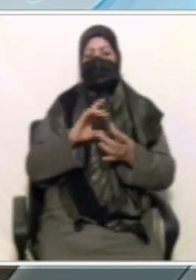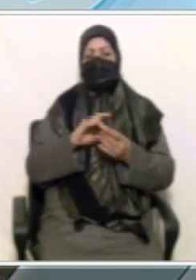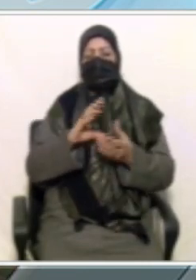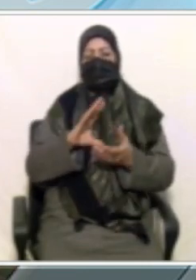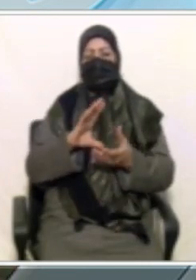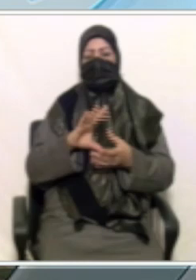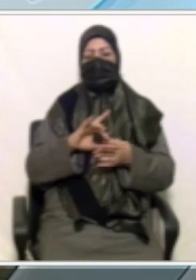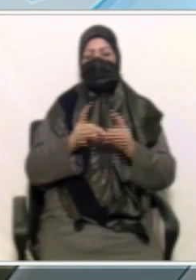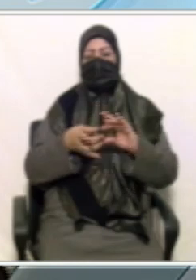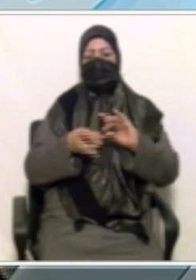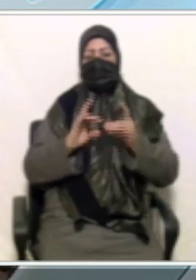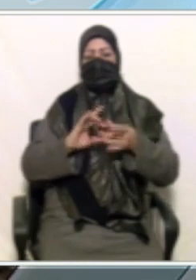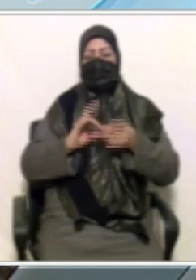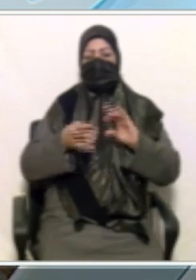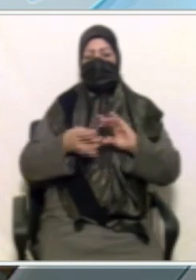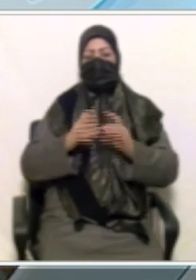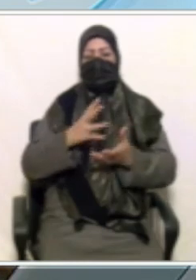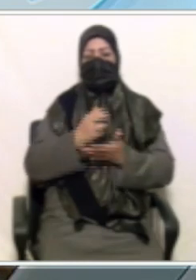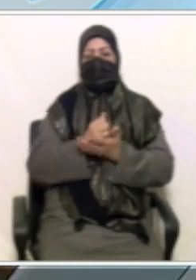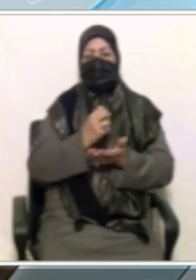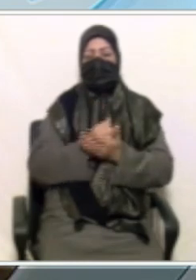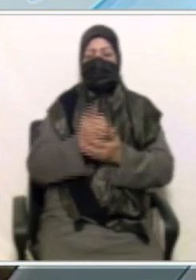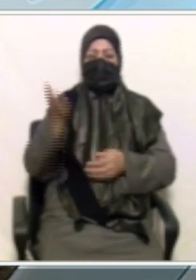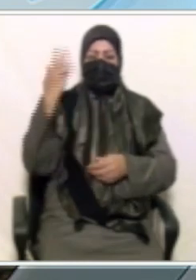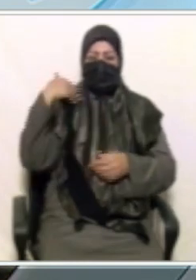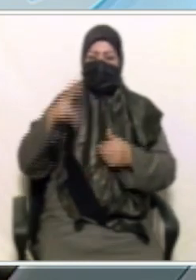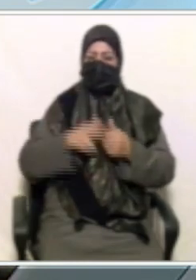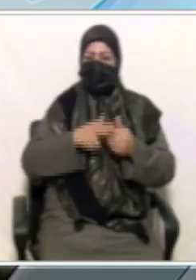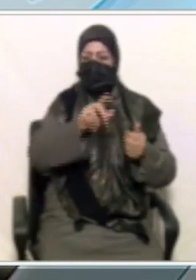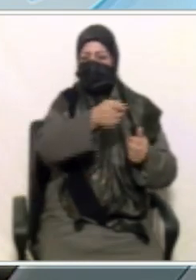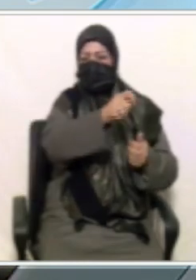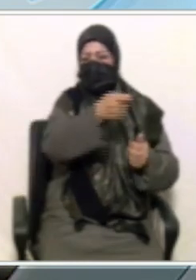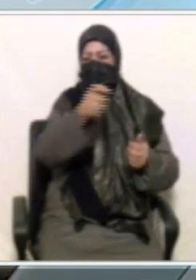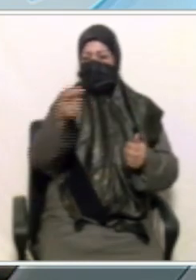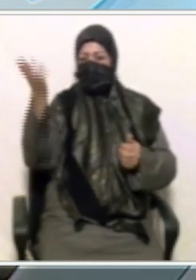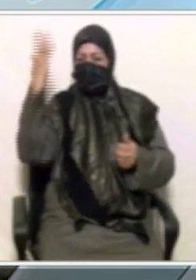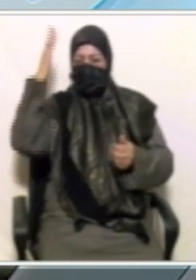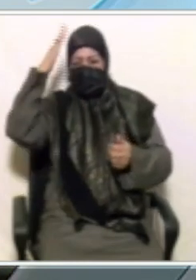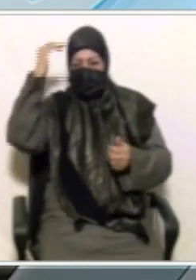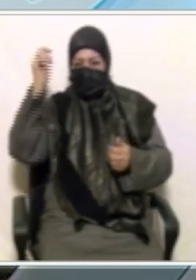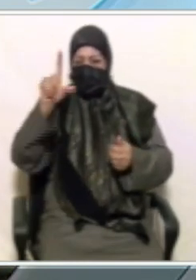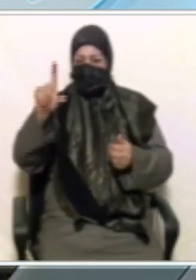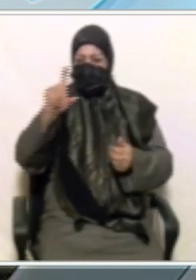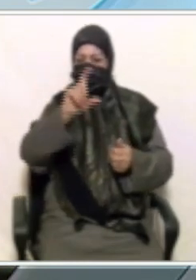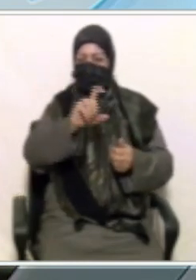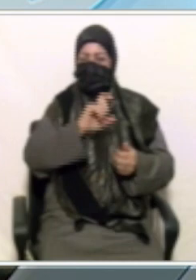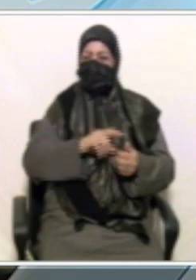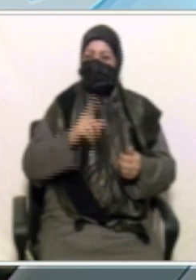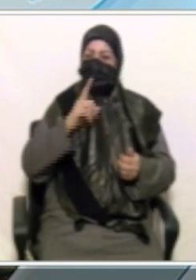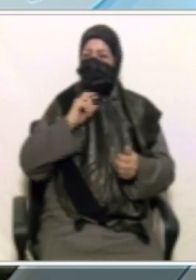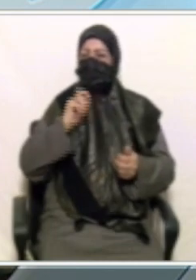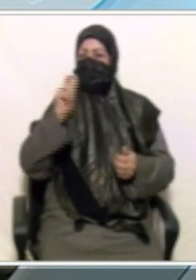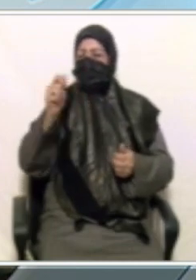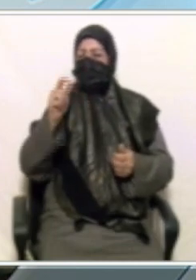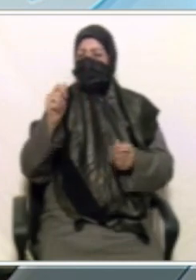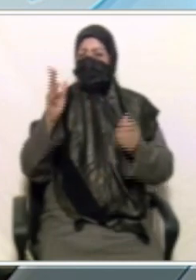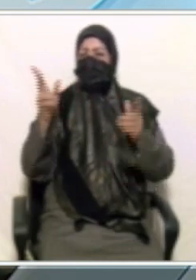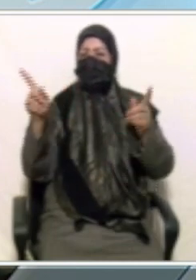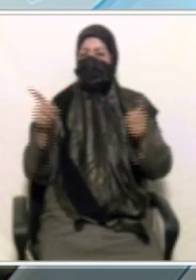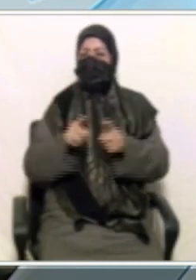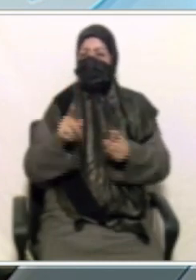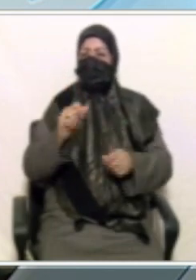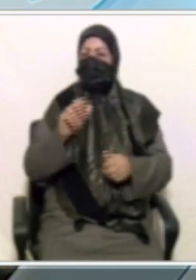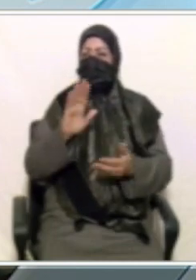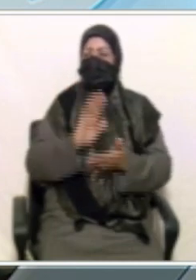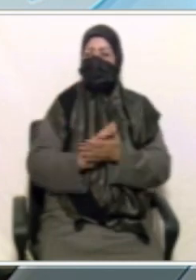الأخيرة حصل فيها عجز، فأبلغتهم بأنه قد حصل فيها عجز، فقالوا الآن ابقى في